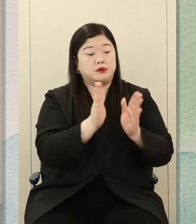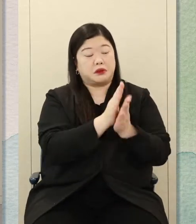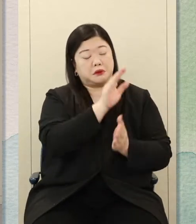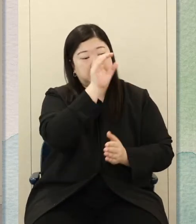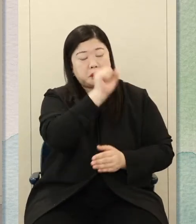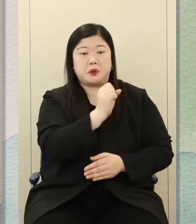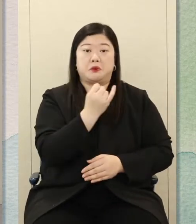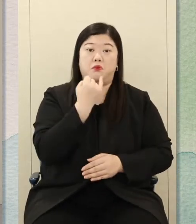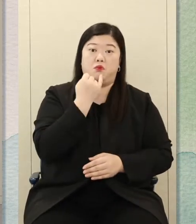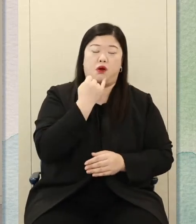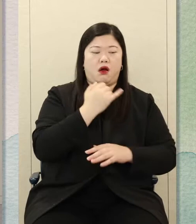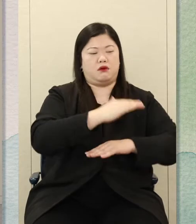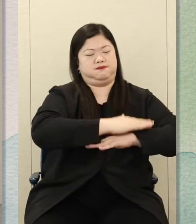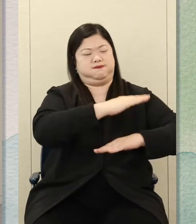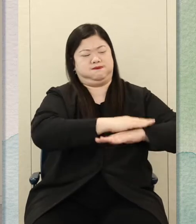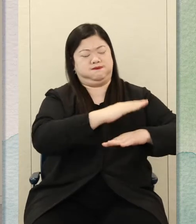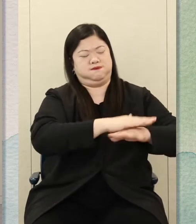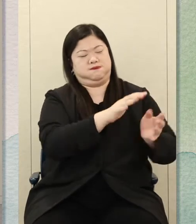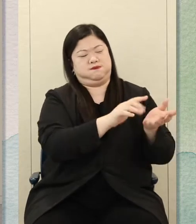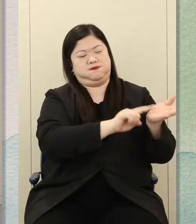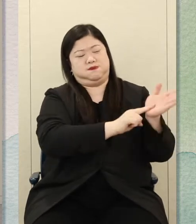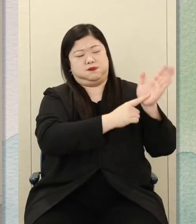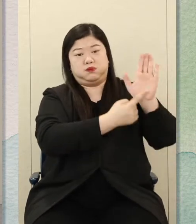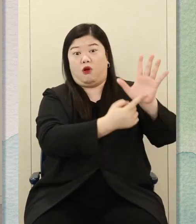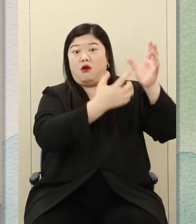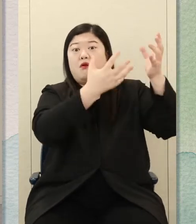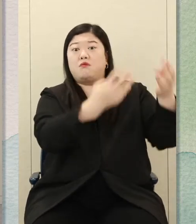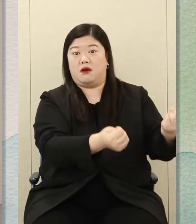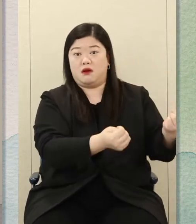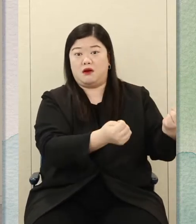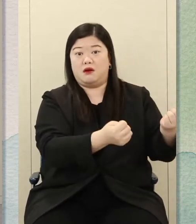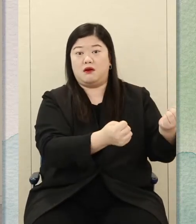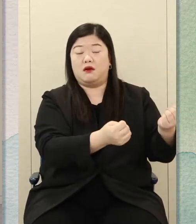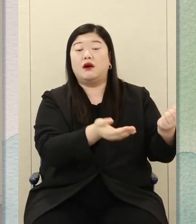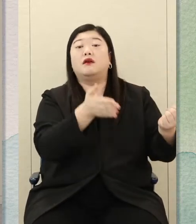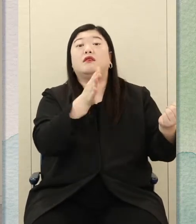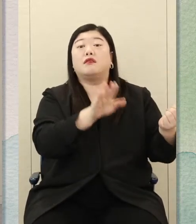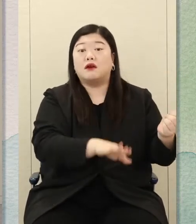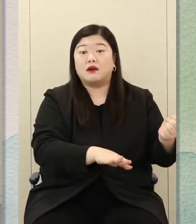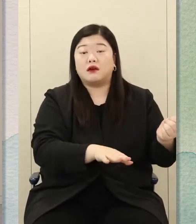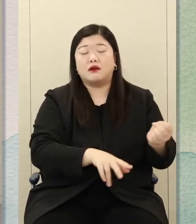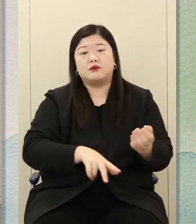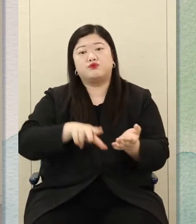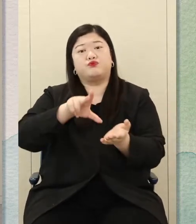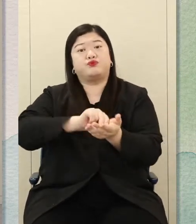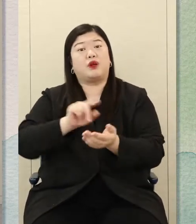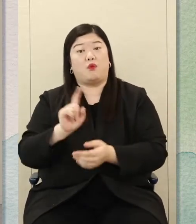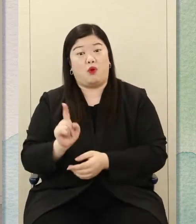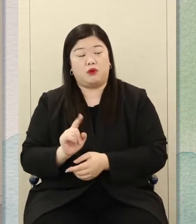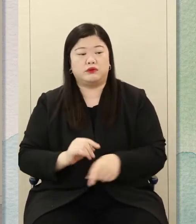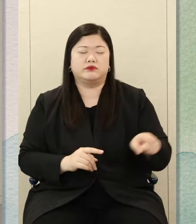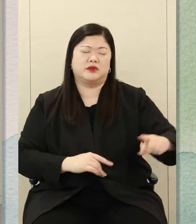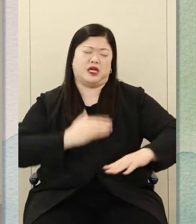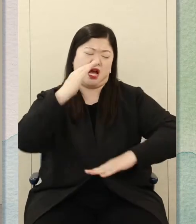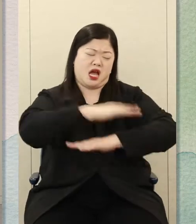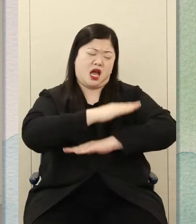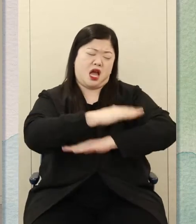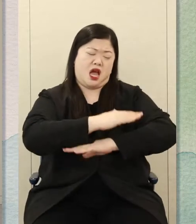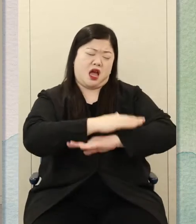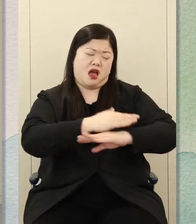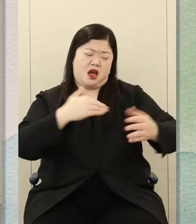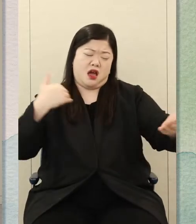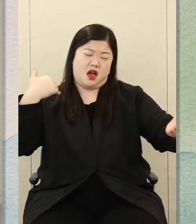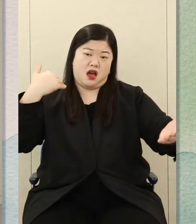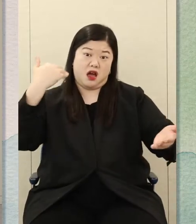그런 환경이 지금 지속되고 있다는 거죠. 근데 그 한편에서 지금 문제가 되는 게 많이 만드는데 예, 읽는